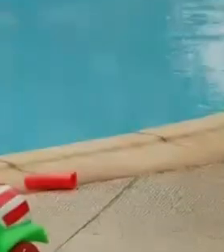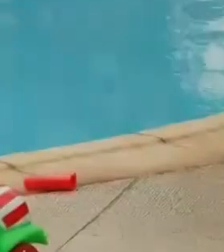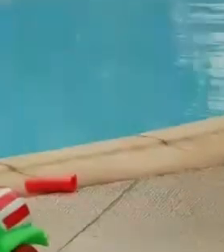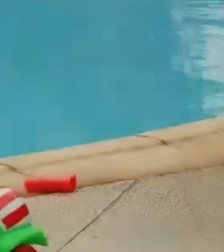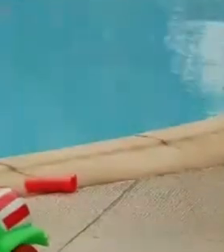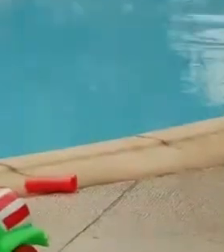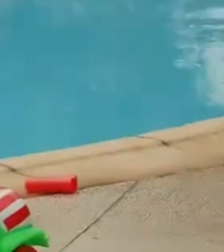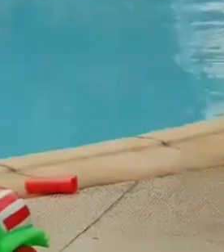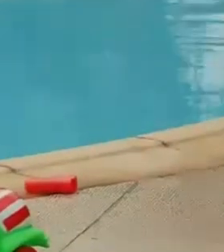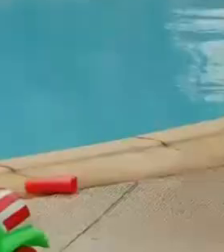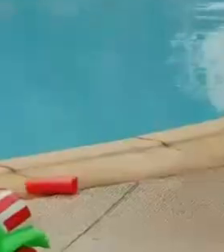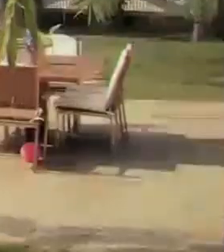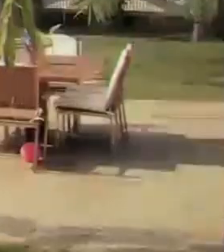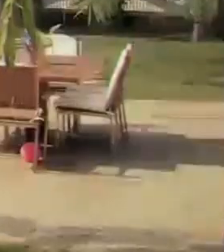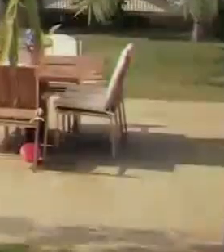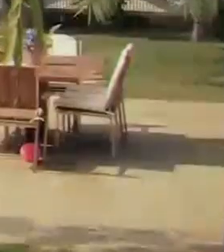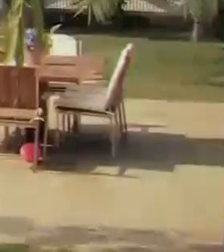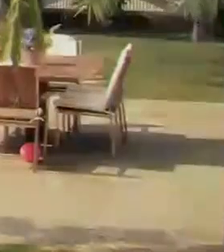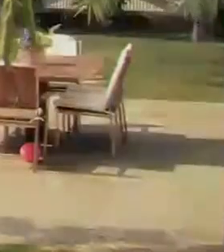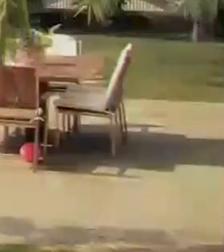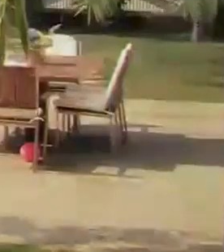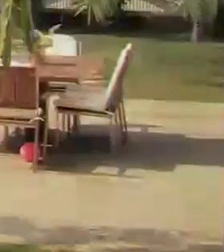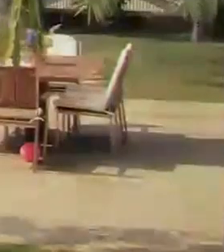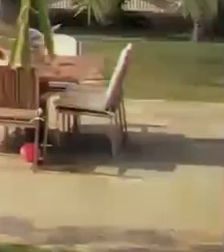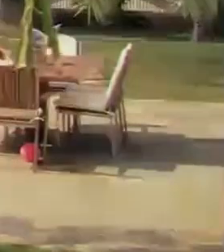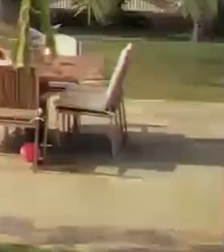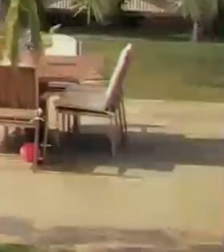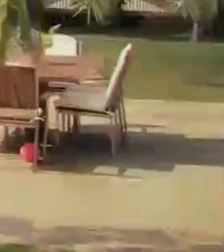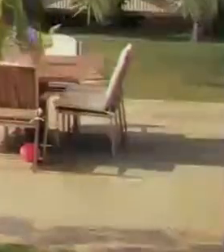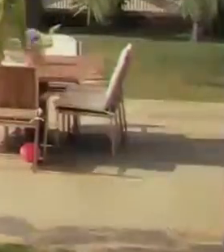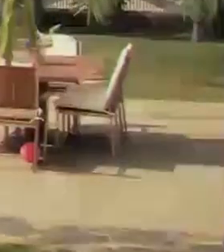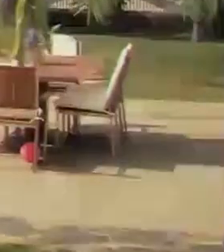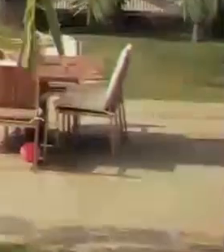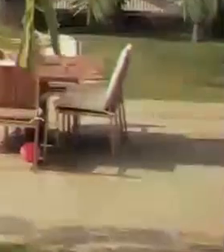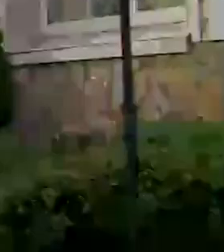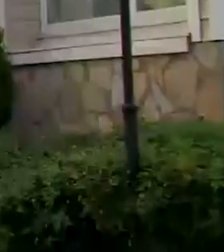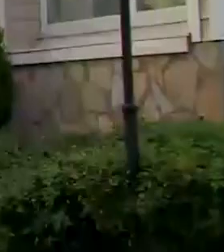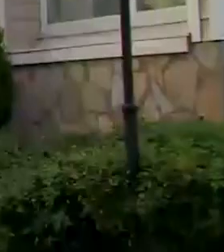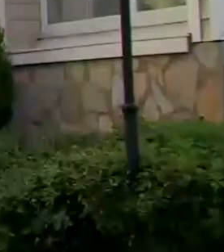oyuncaklarını topluyor. Serpil veranda tarafından bahçeye çıkıp Biricik'e baktı.